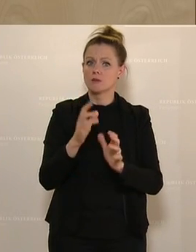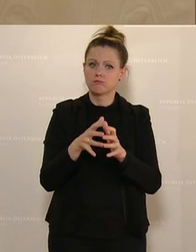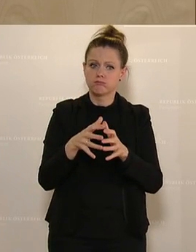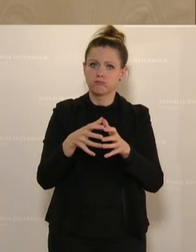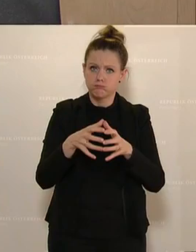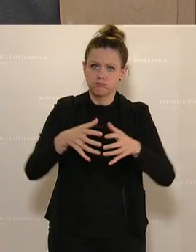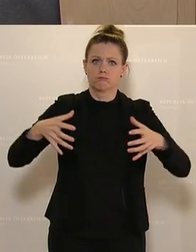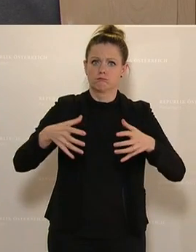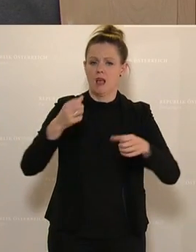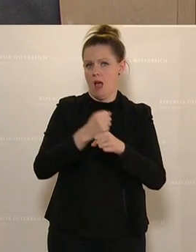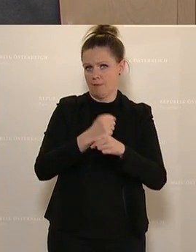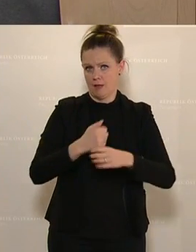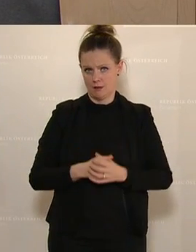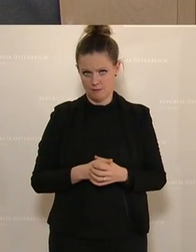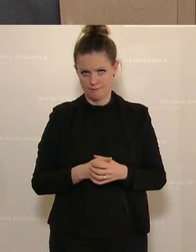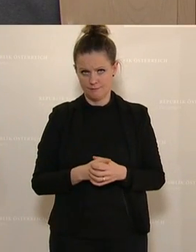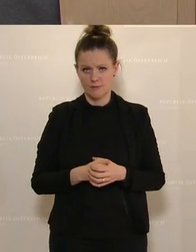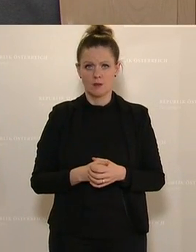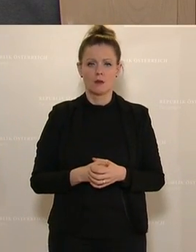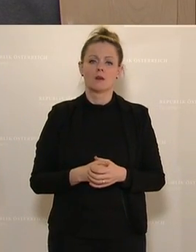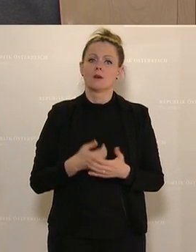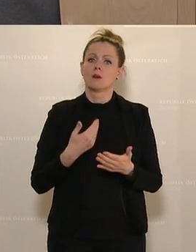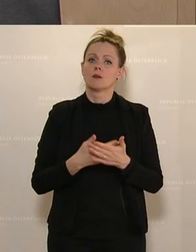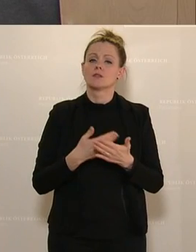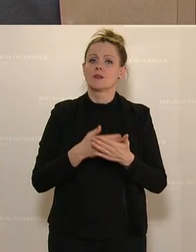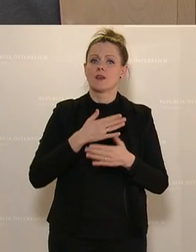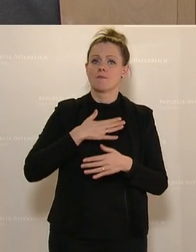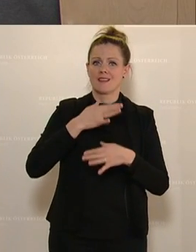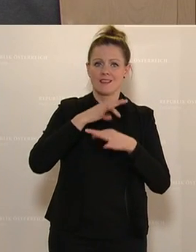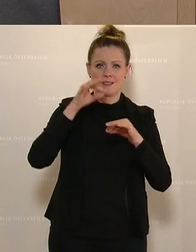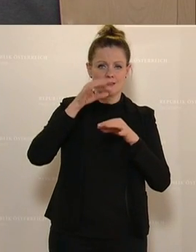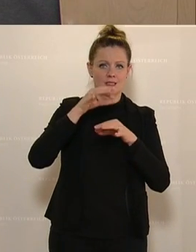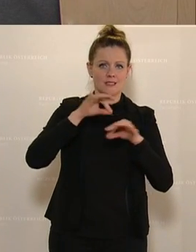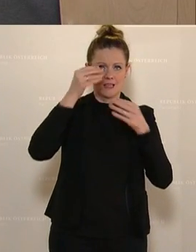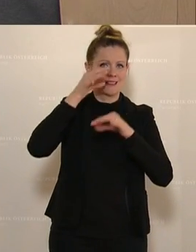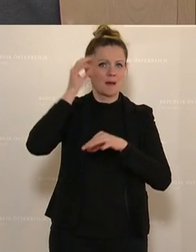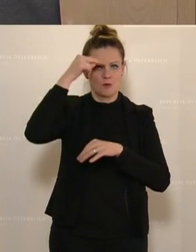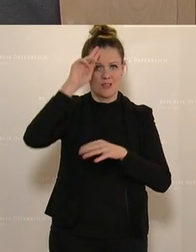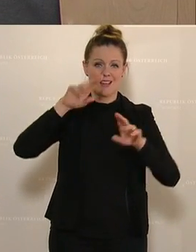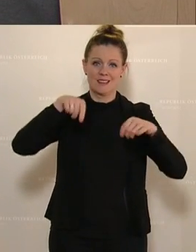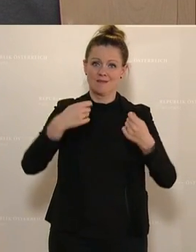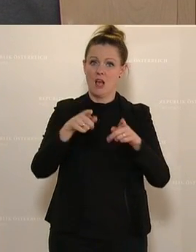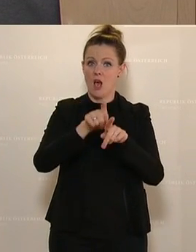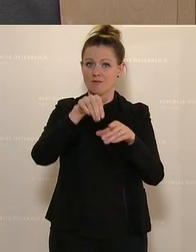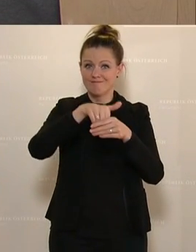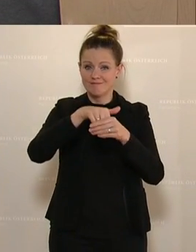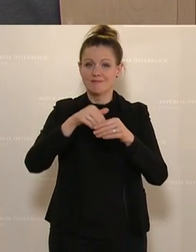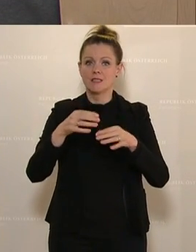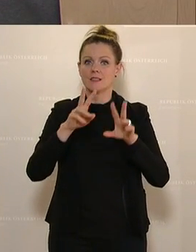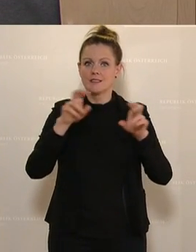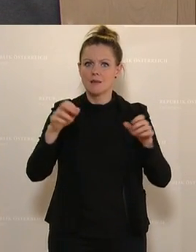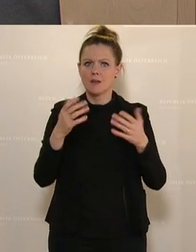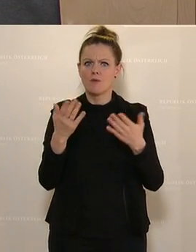Gruppen. Meine sehr verehrten Damen und Herren, es geht auch um die Frage, wo ist die Abgrenzung